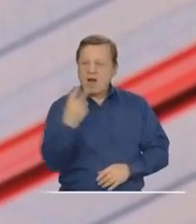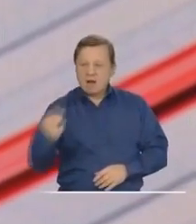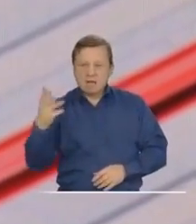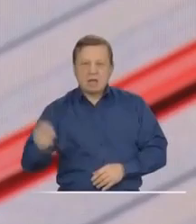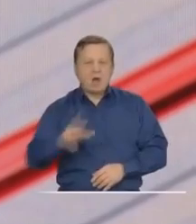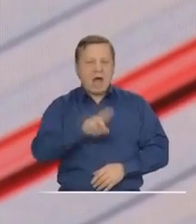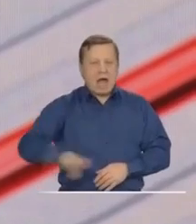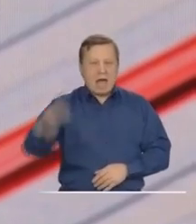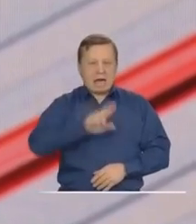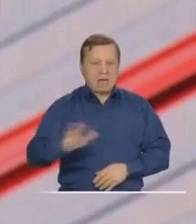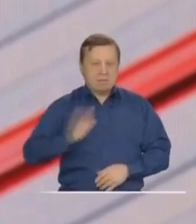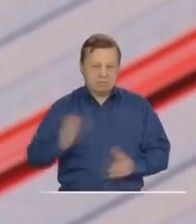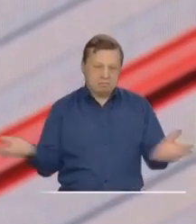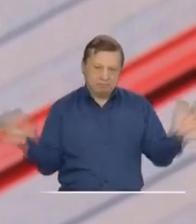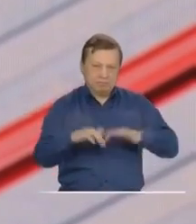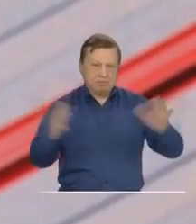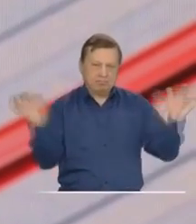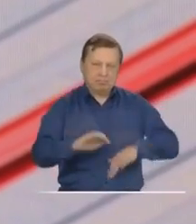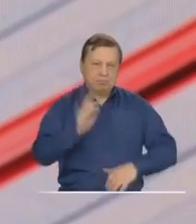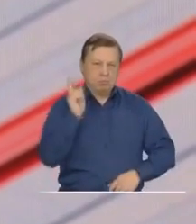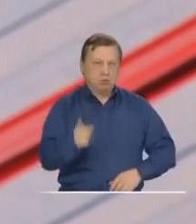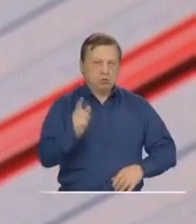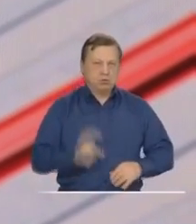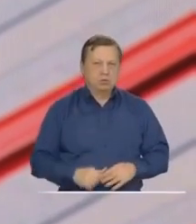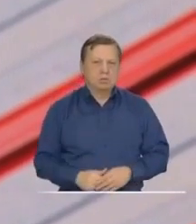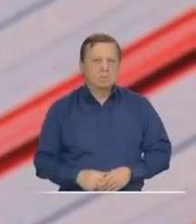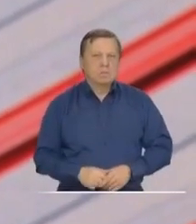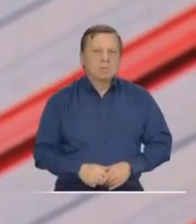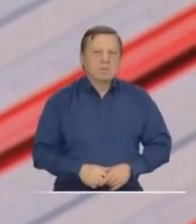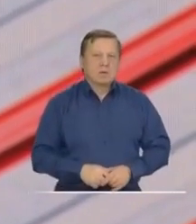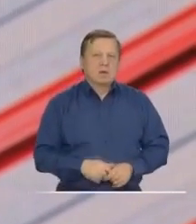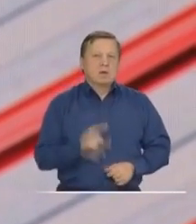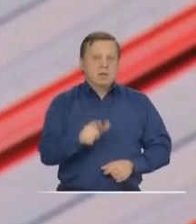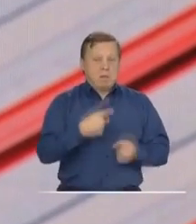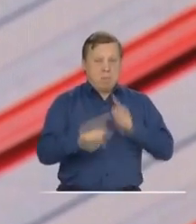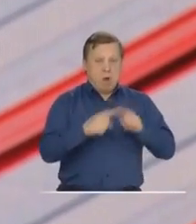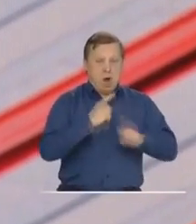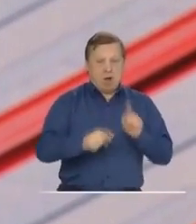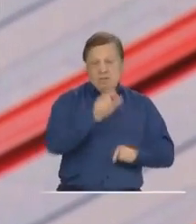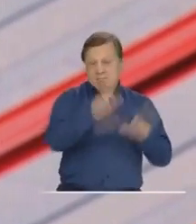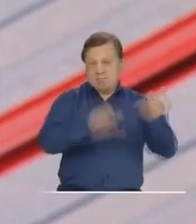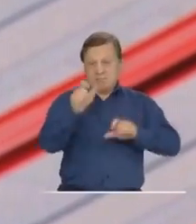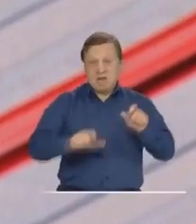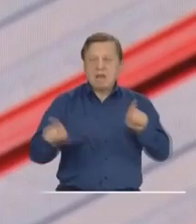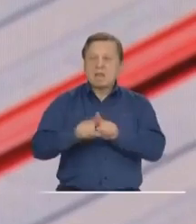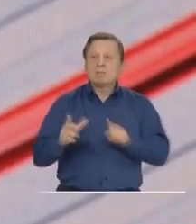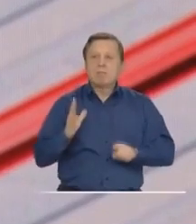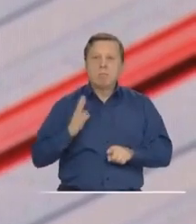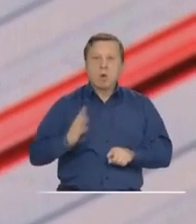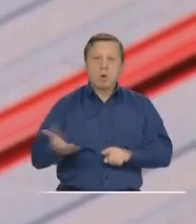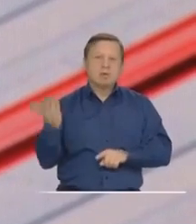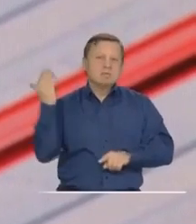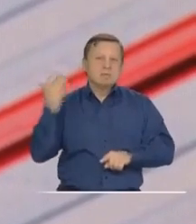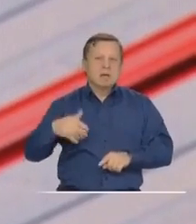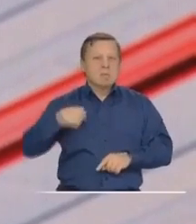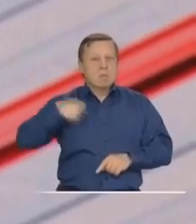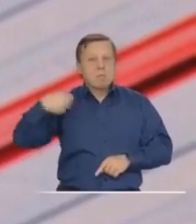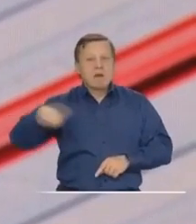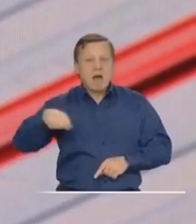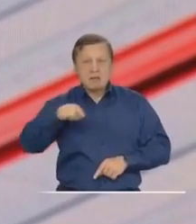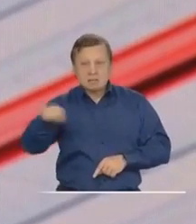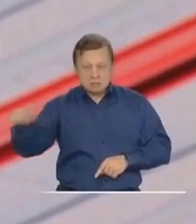narodowego którą poszerzenie tylko o tych polityków ale i tych były na przykład byłych prezydentów